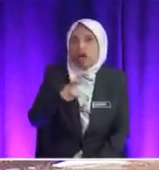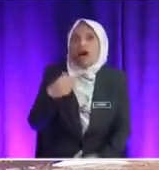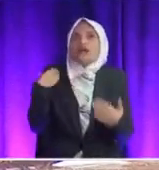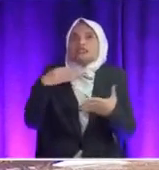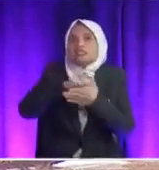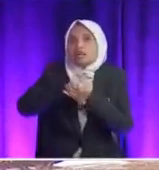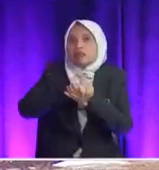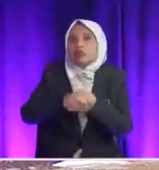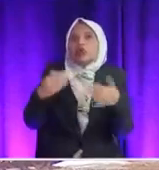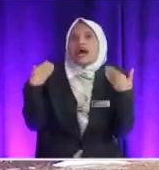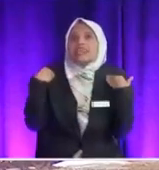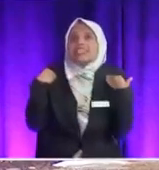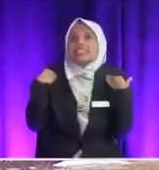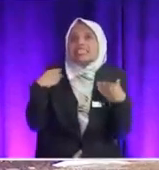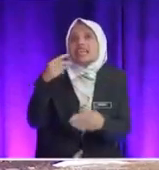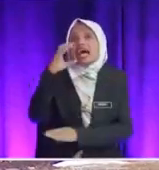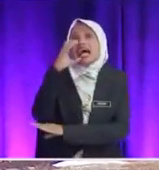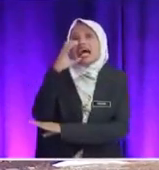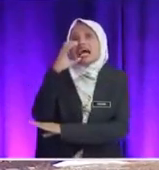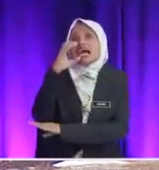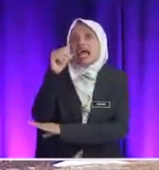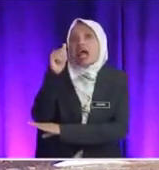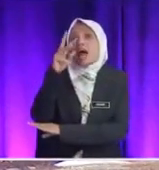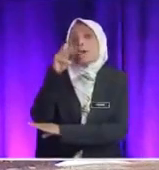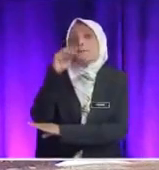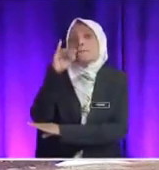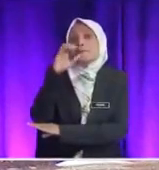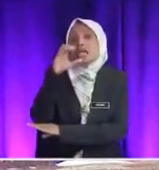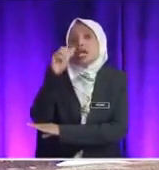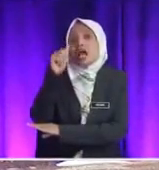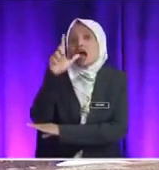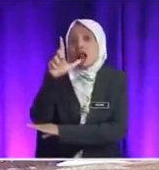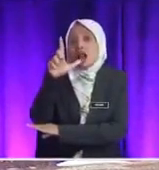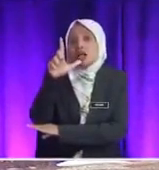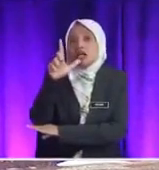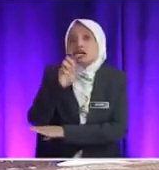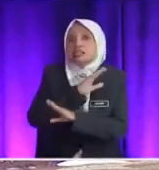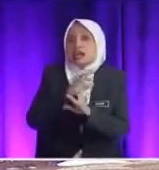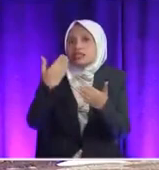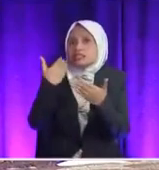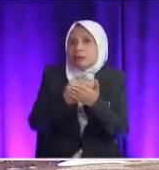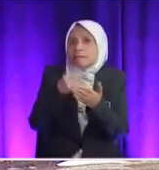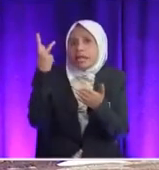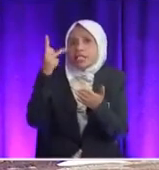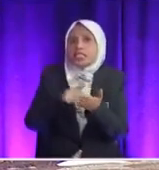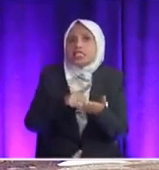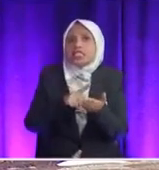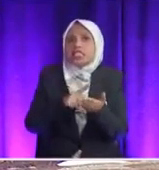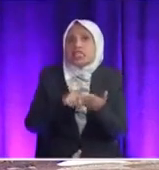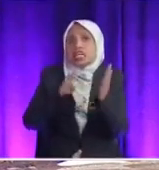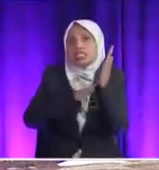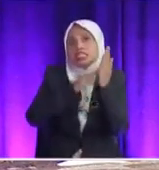Mitchell adzim ya Jadi kalau kita tak sembuh nanti Rossa Place the body make Shibuya dia mah ake